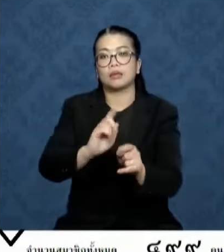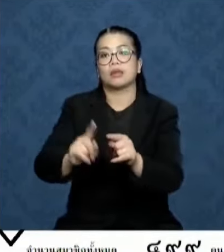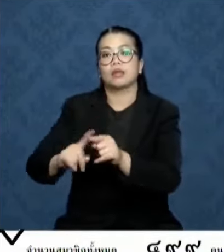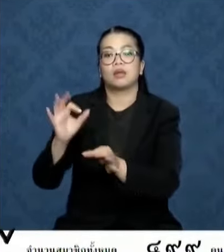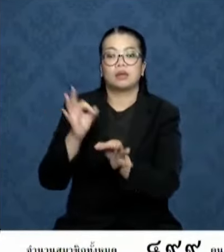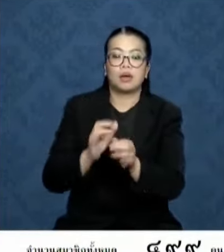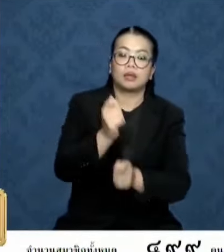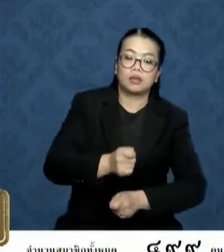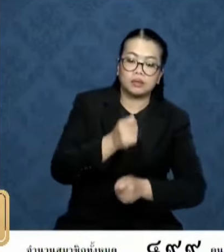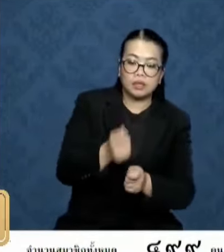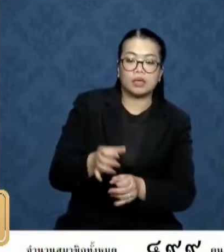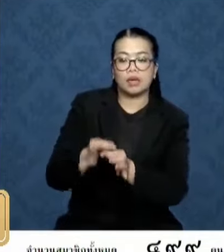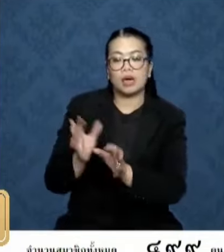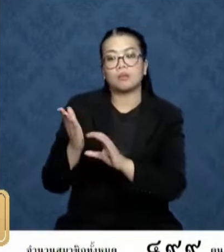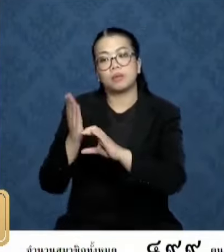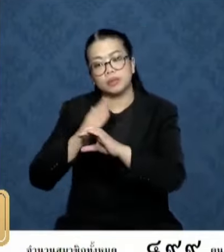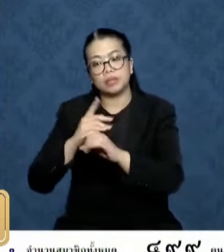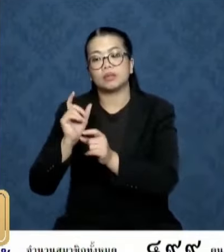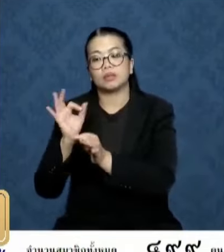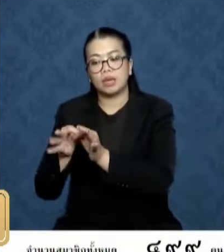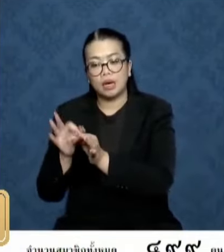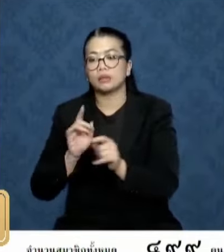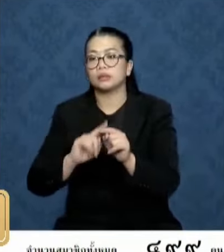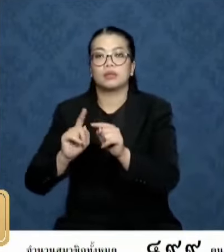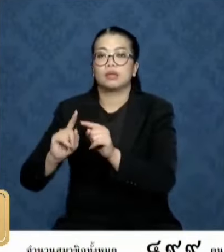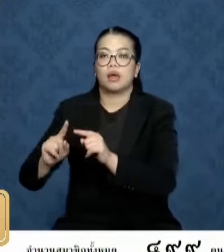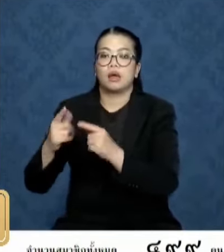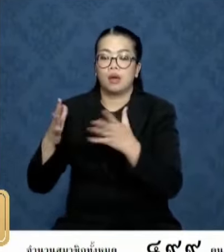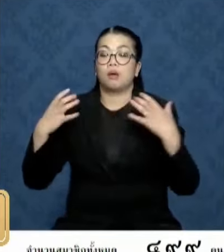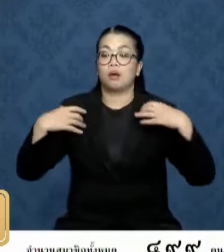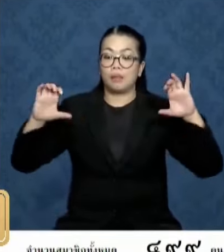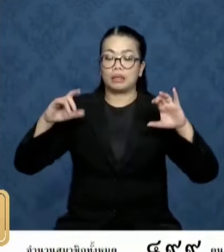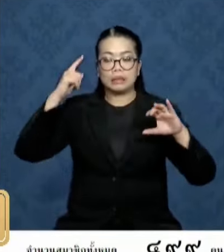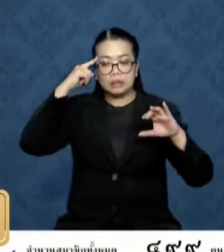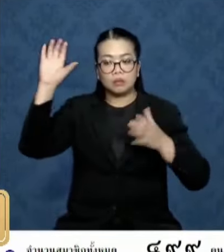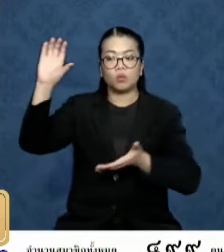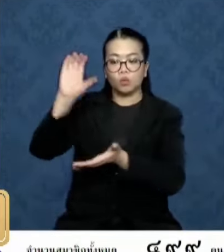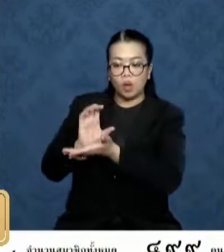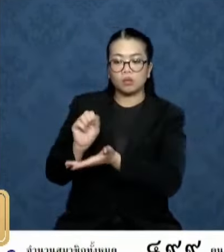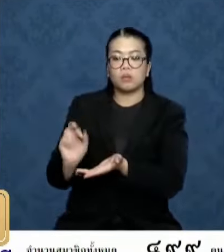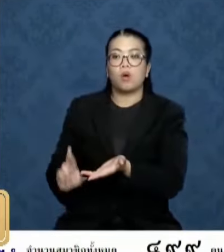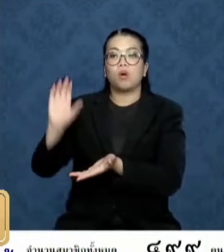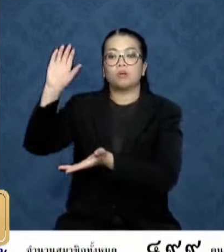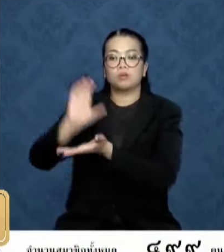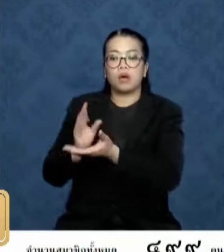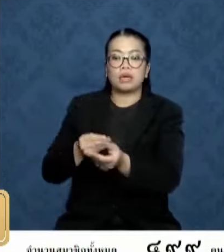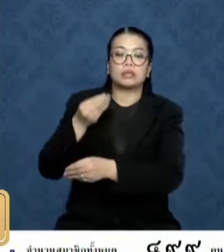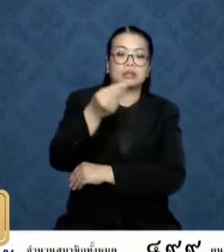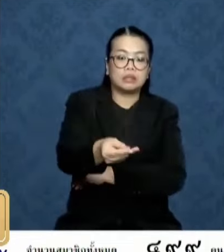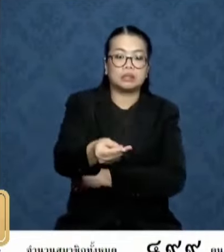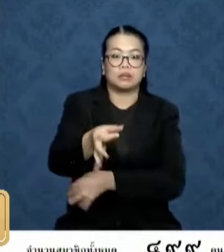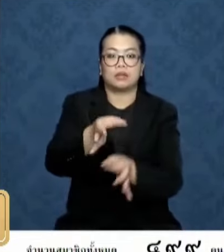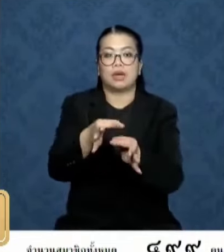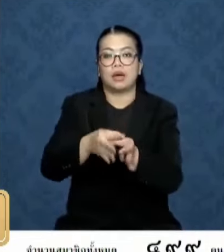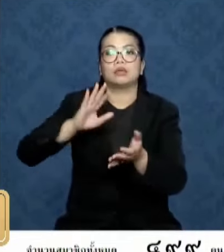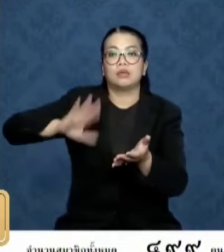การคักำหนเอาไ้จากนั้น รฐบลจงค่อยตั้งงบประมาณชดใช้นี่คืนใหแรงรฐในภายหัง